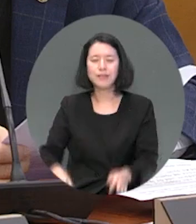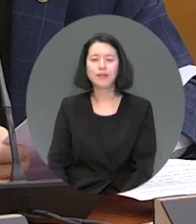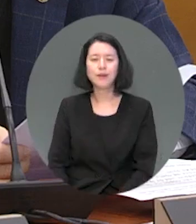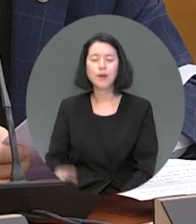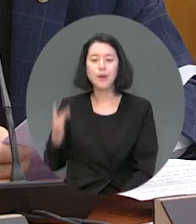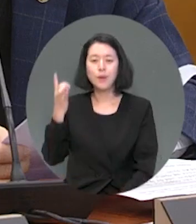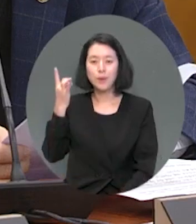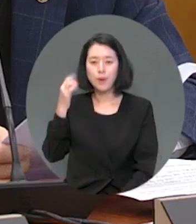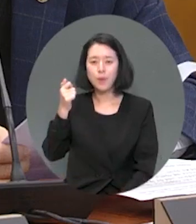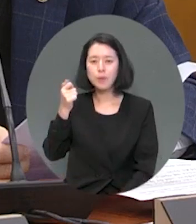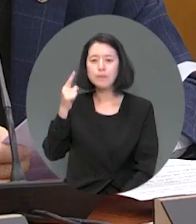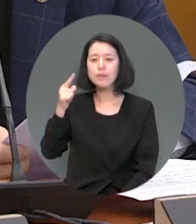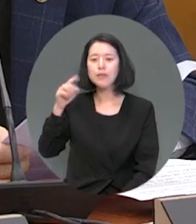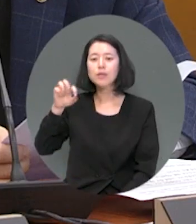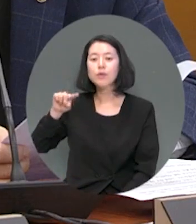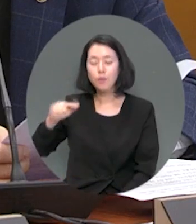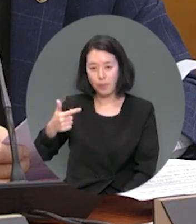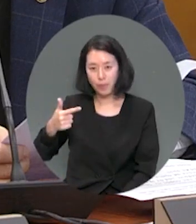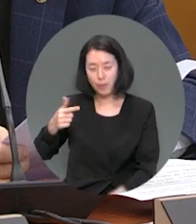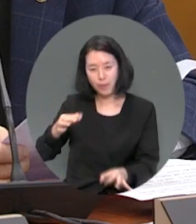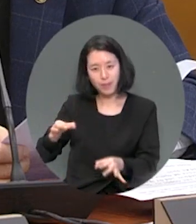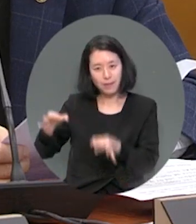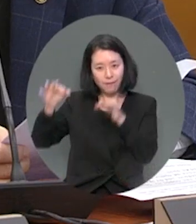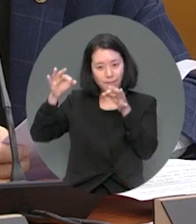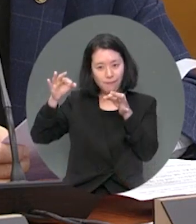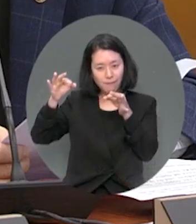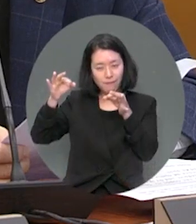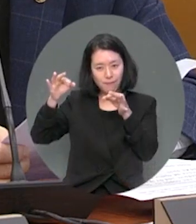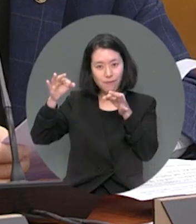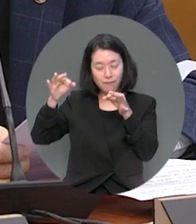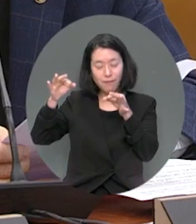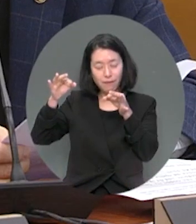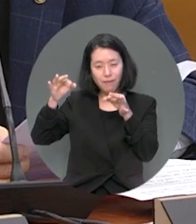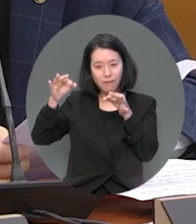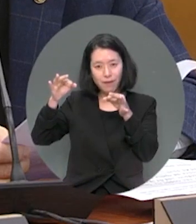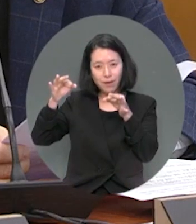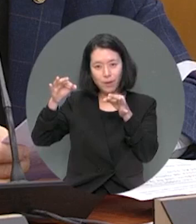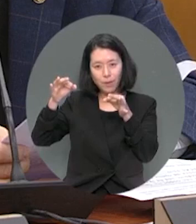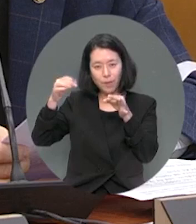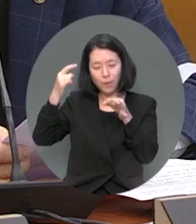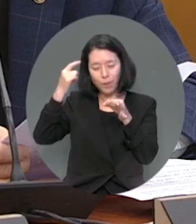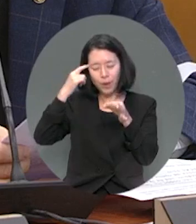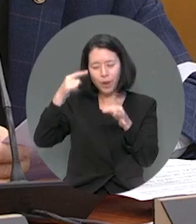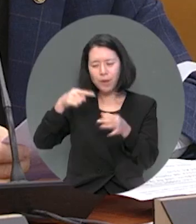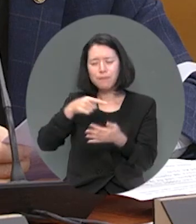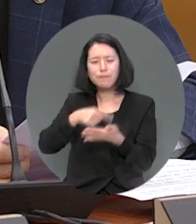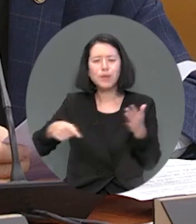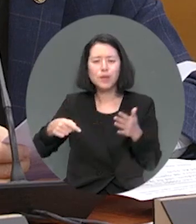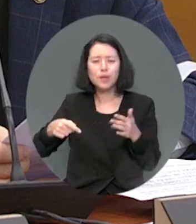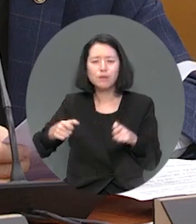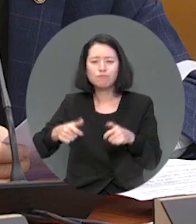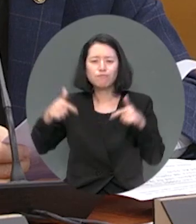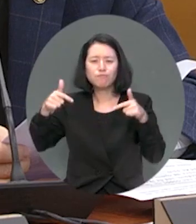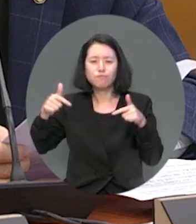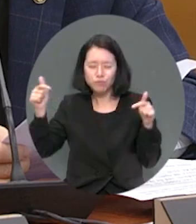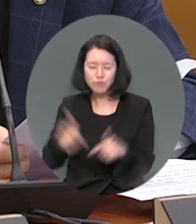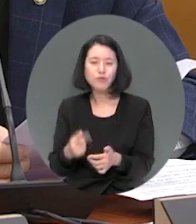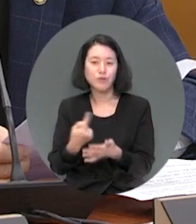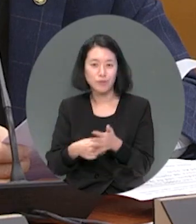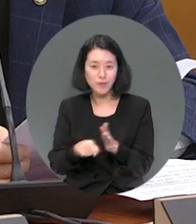당초 51원 정도 인상해야 된다. 적자를 해소하기 위해서. 그런데